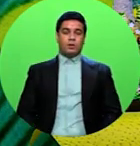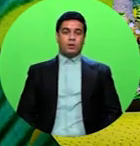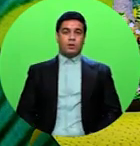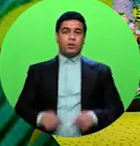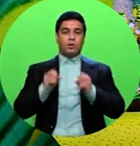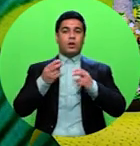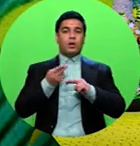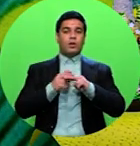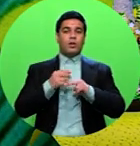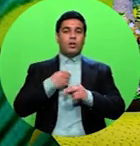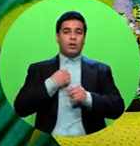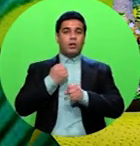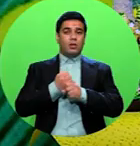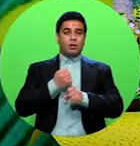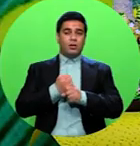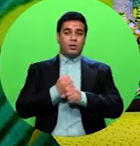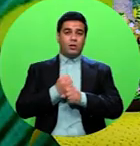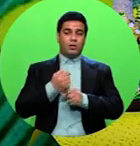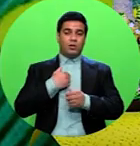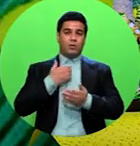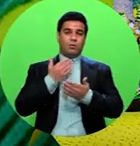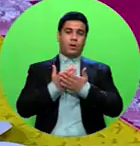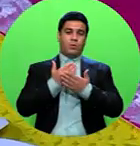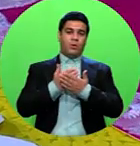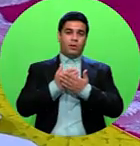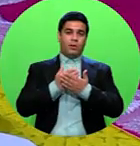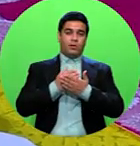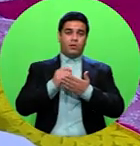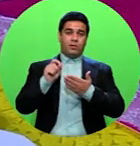Как я это делаю? Я предварительно